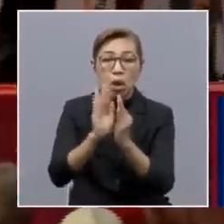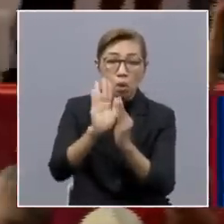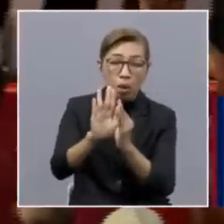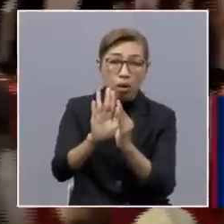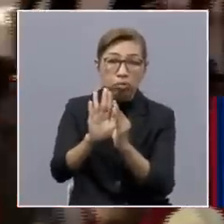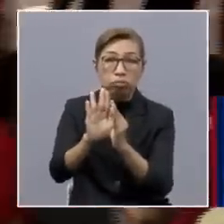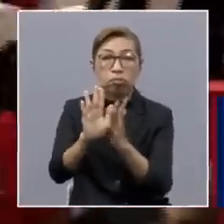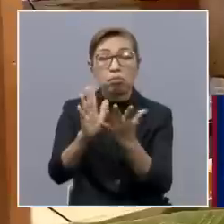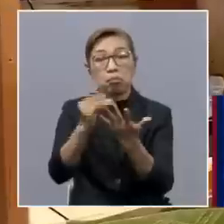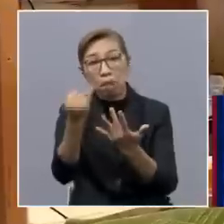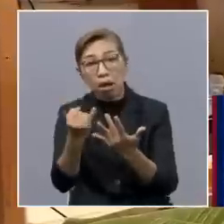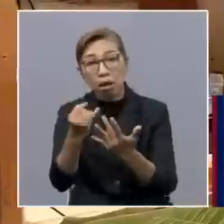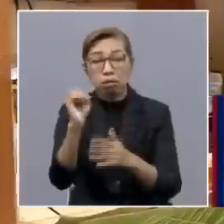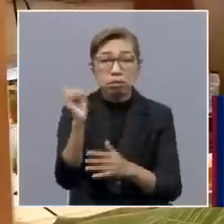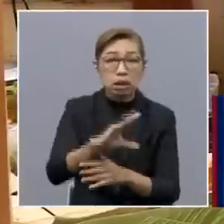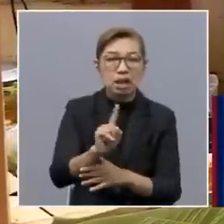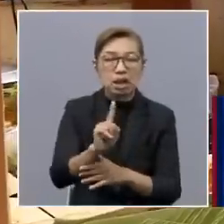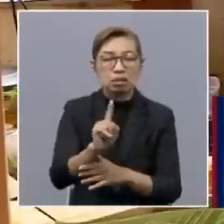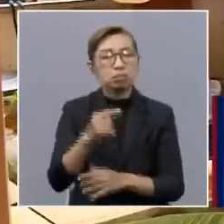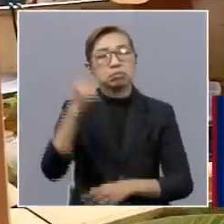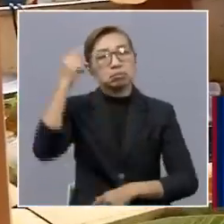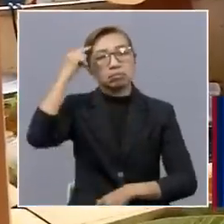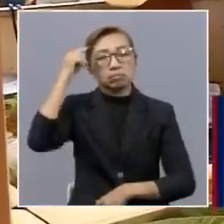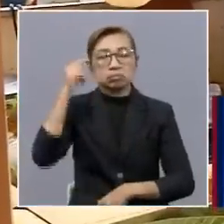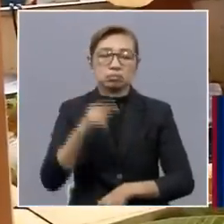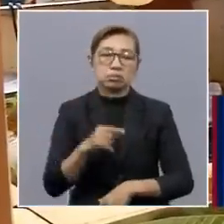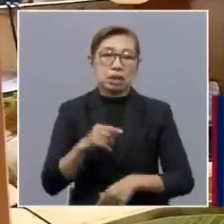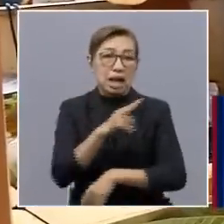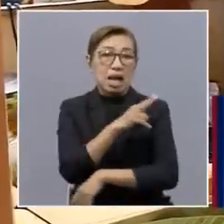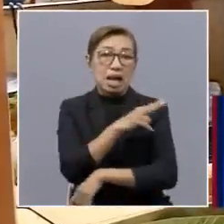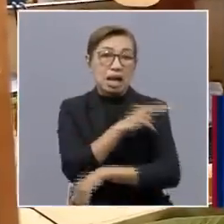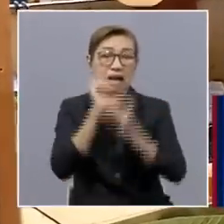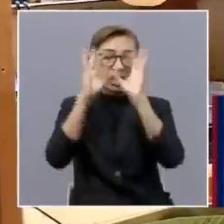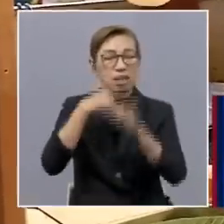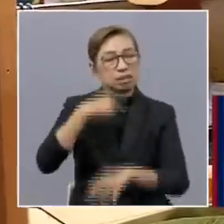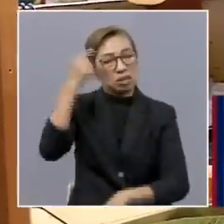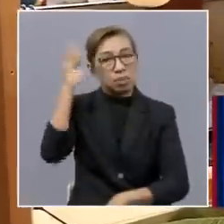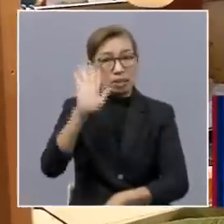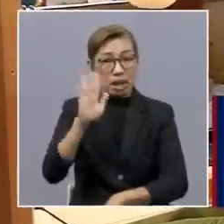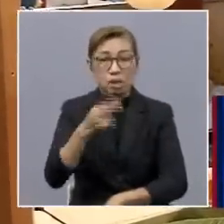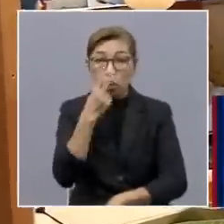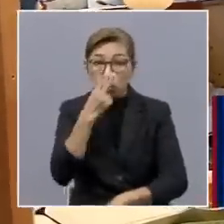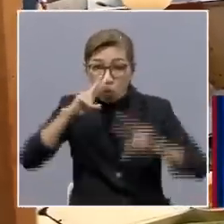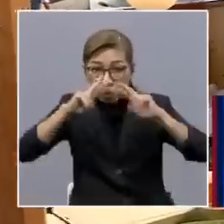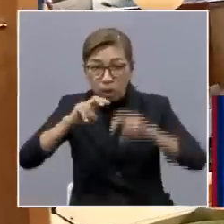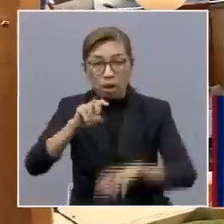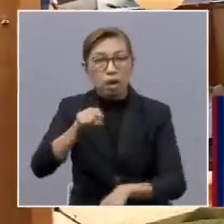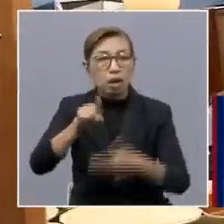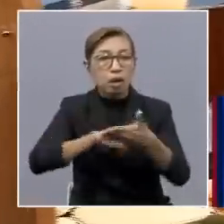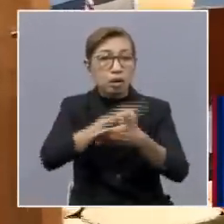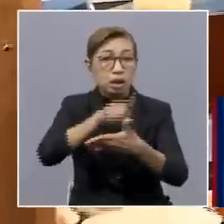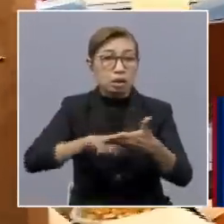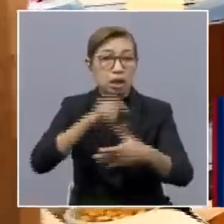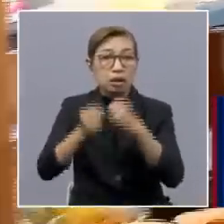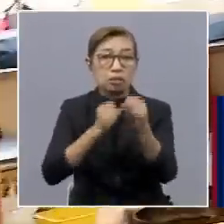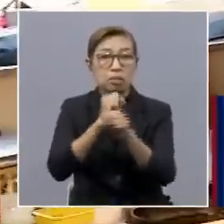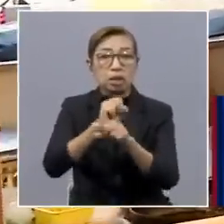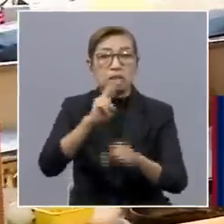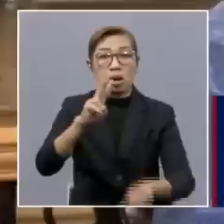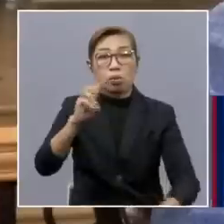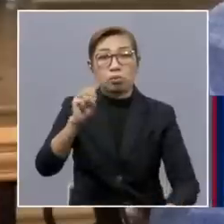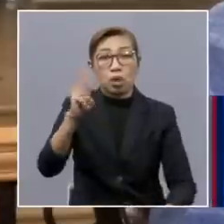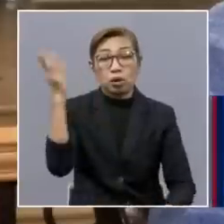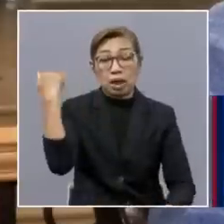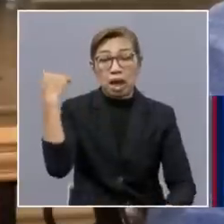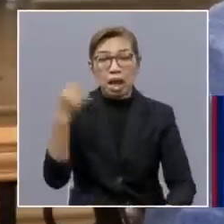นทิ้งน้ำหรอหรือไม่อันนี้ซึ่งอาจารย์เขาไม่เชื่อนะครับ ใช่ค่ะทีนี้อาจารย์ธนพรก็วิเคราะห์ตัวเลขส.ส.นะคะจากการเลือกตั้งปี2562